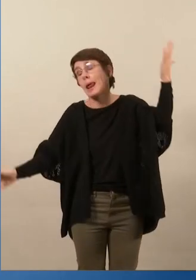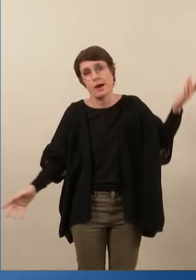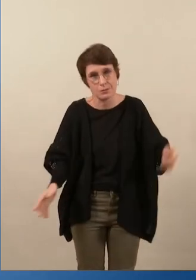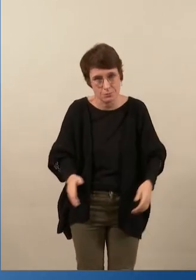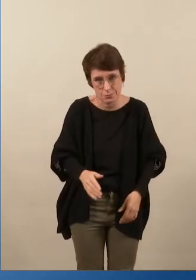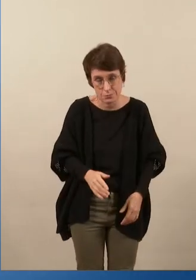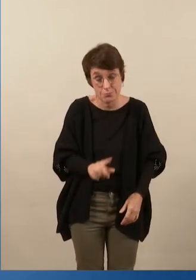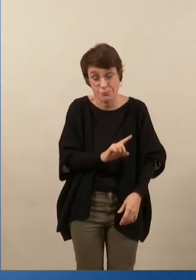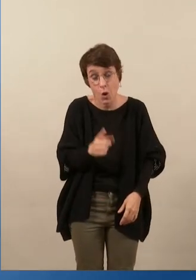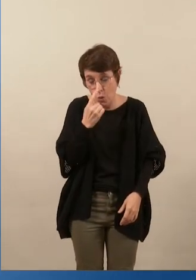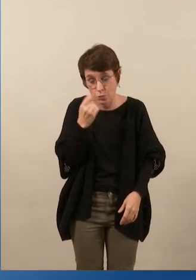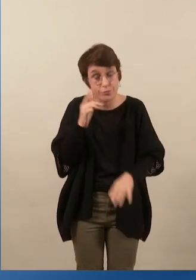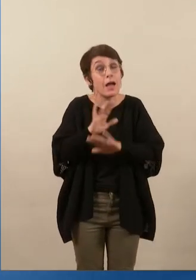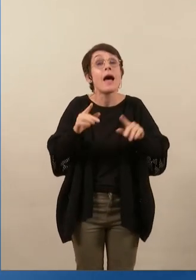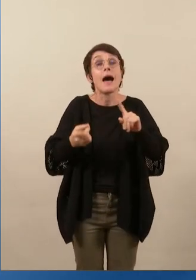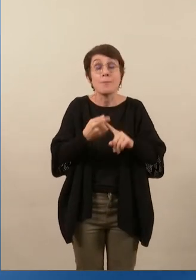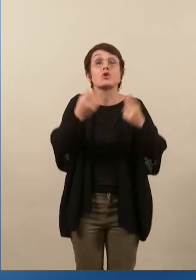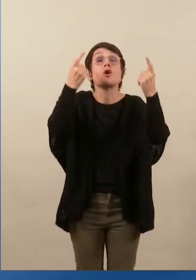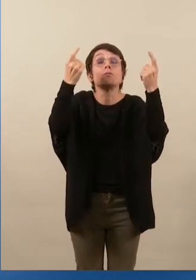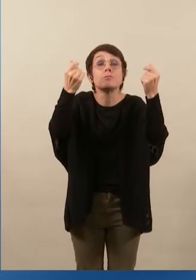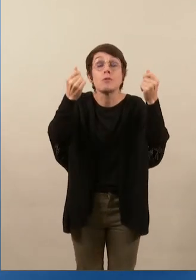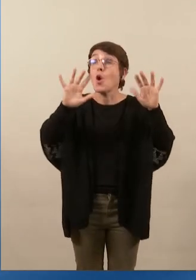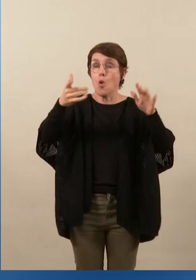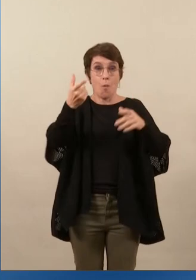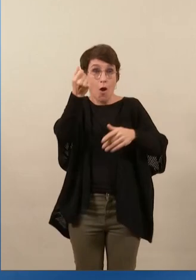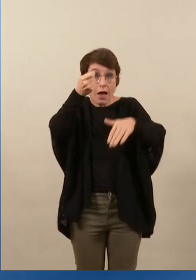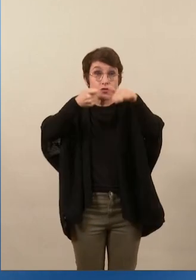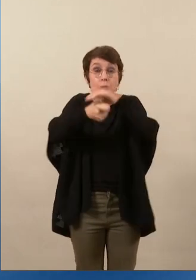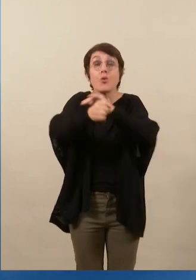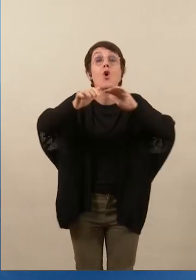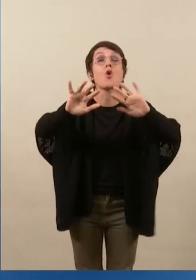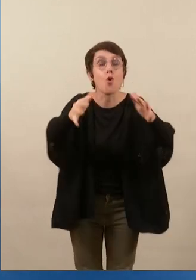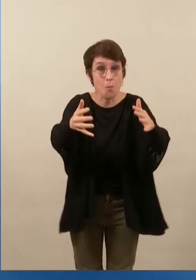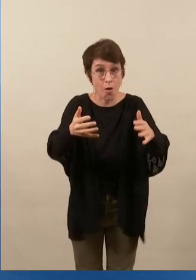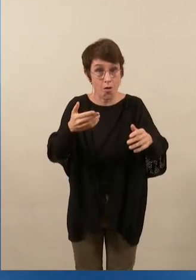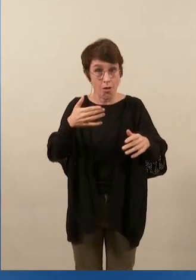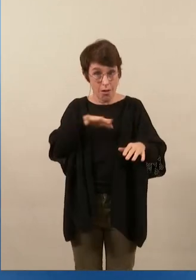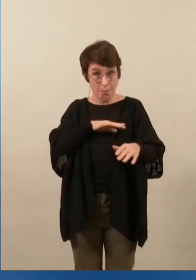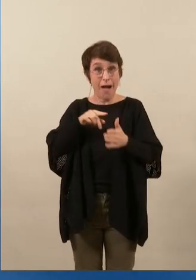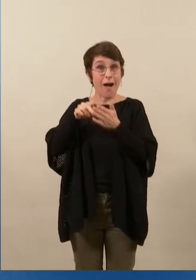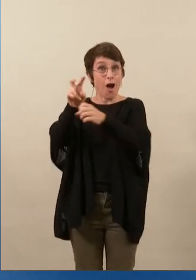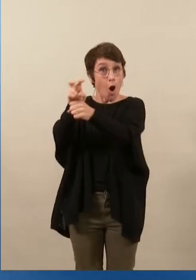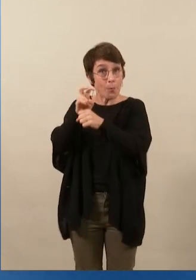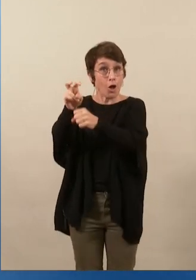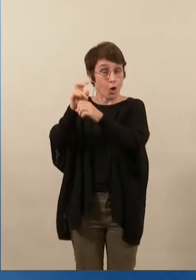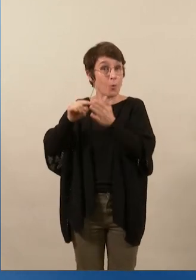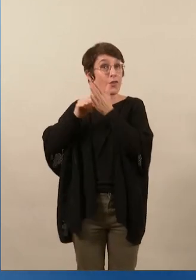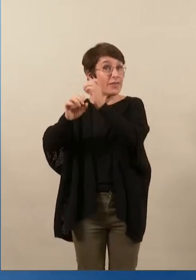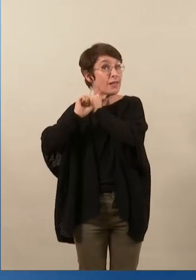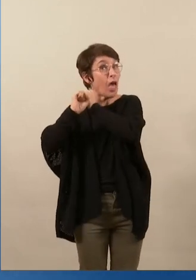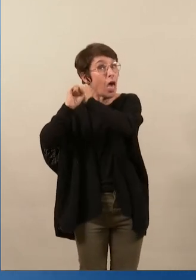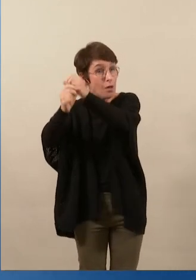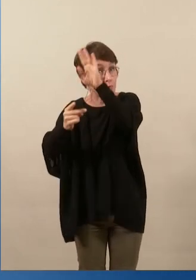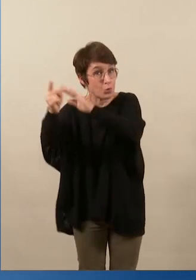dire comment on va le financer est-ce qu'on va le financer toujours par la dette et par l'impôt c'est évidemment